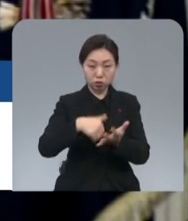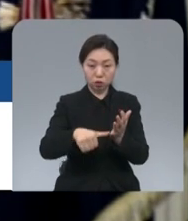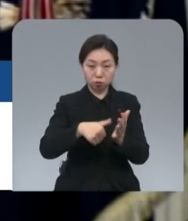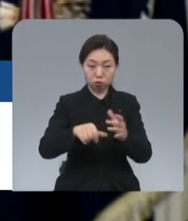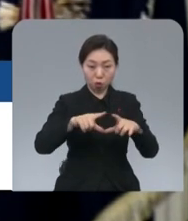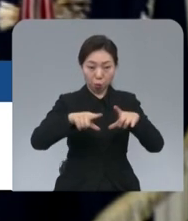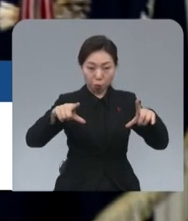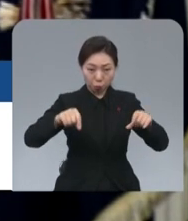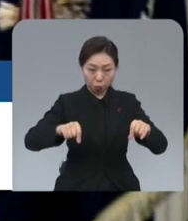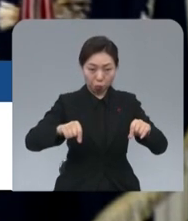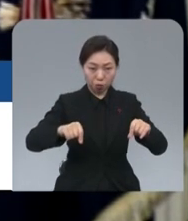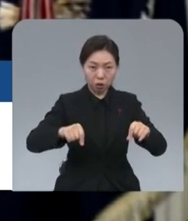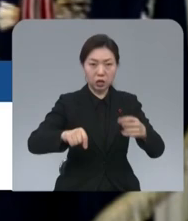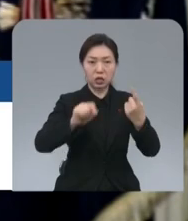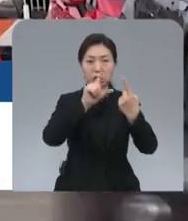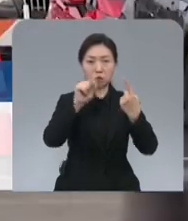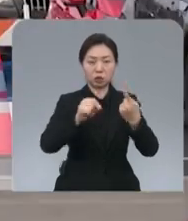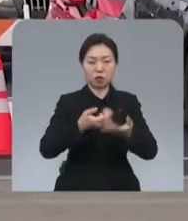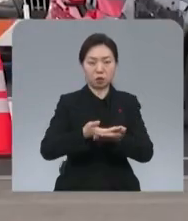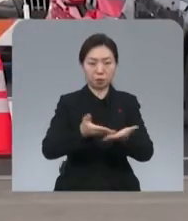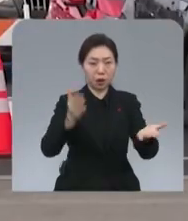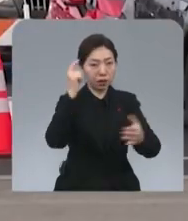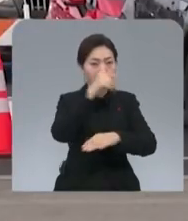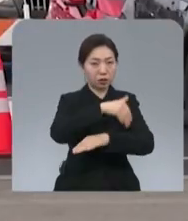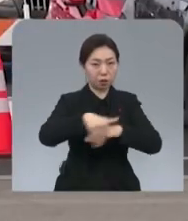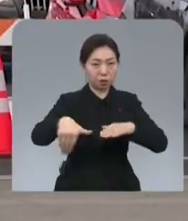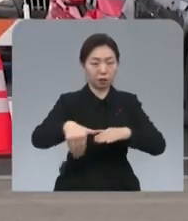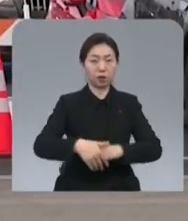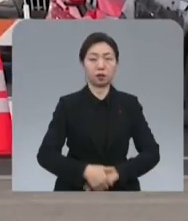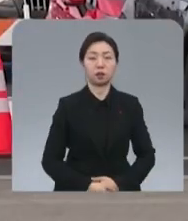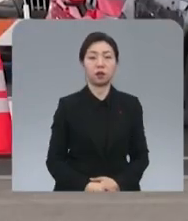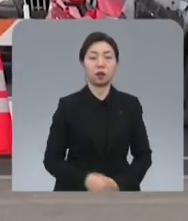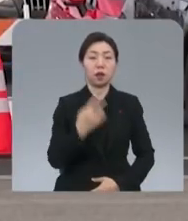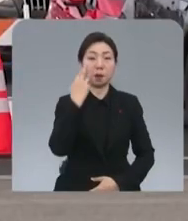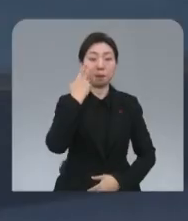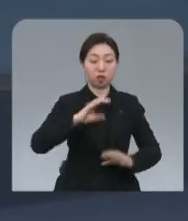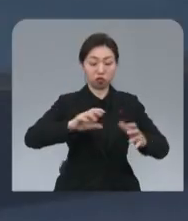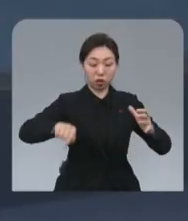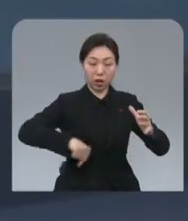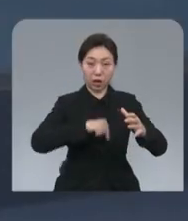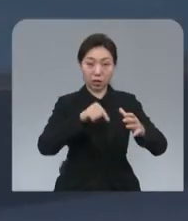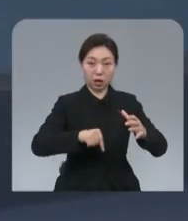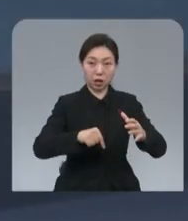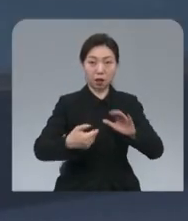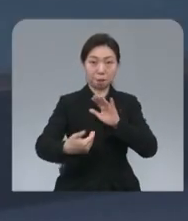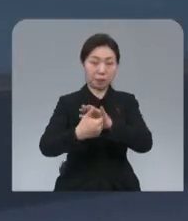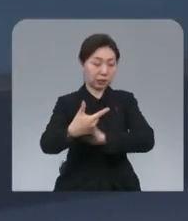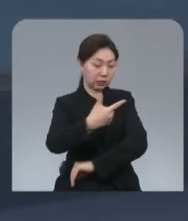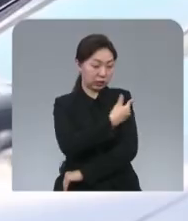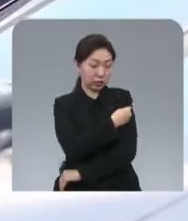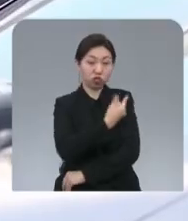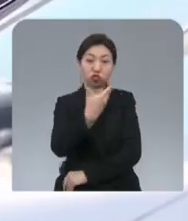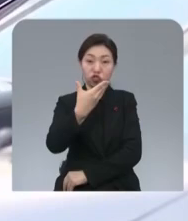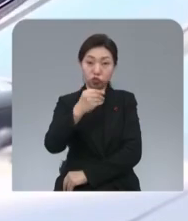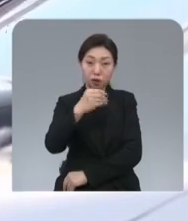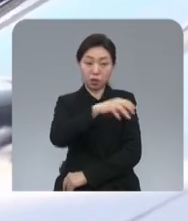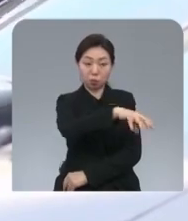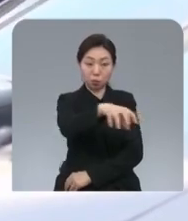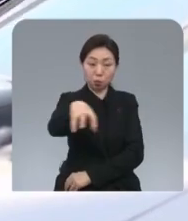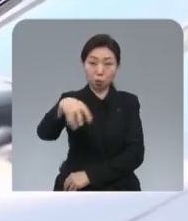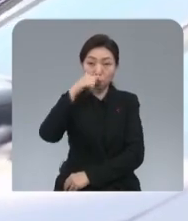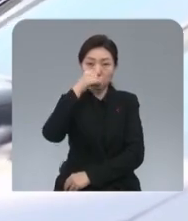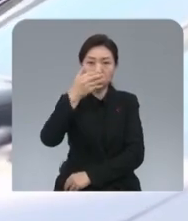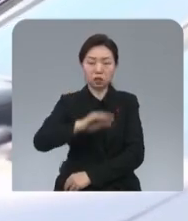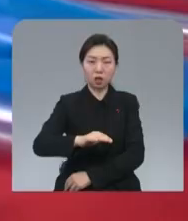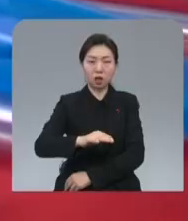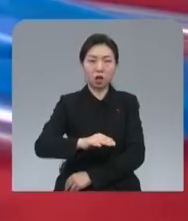with delivery starting in January. 여기에 미국 내 9만 곳에 이르는 백신 접종 장소에 더해 이동식 접종